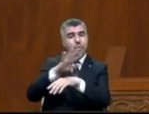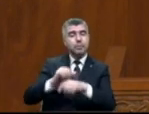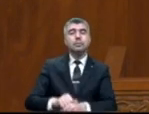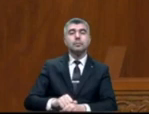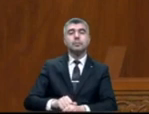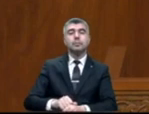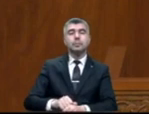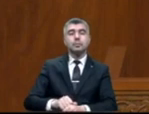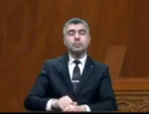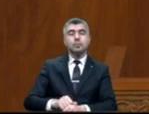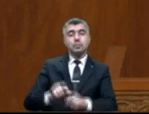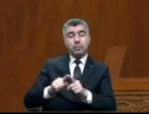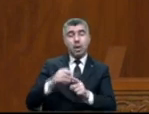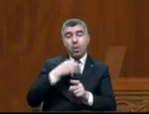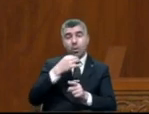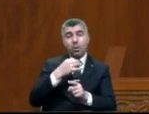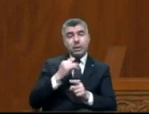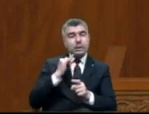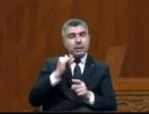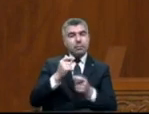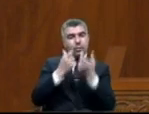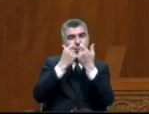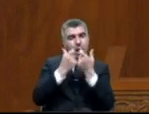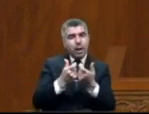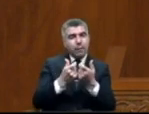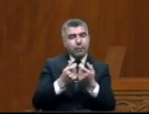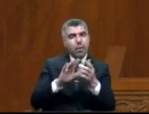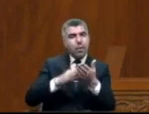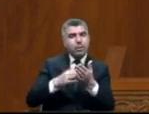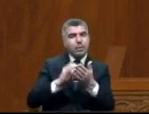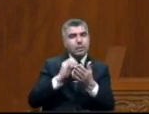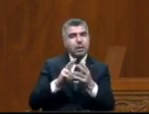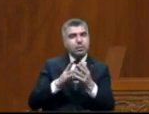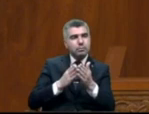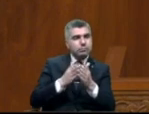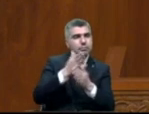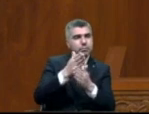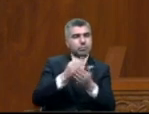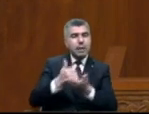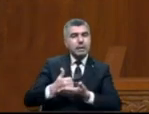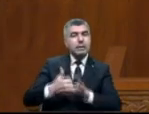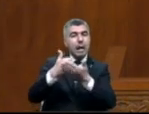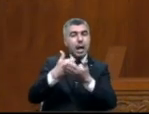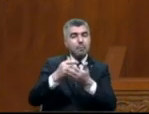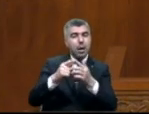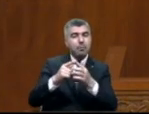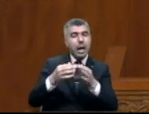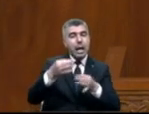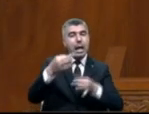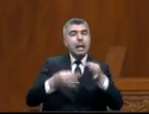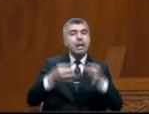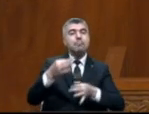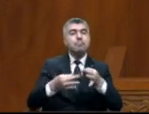فعملنا نظام تتبع مستمر بشراكة مع المهنيين لتلبية الطلب، دعم استيراد العجلات الأصناف